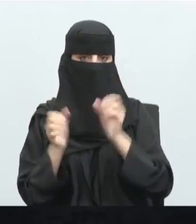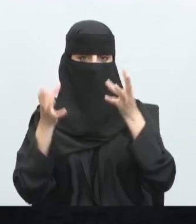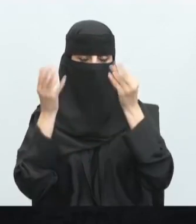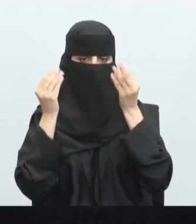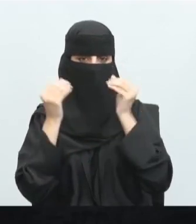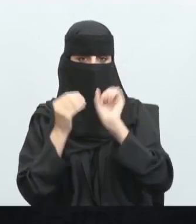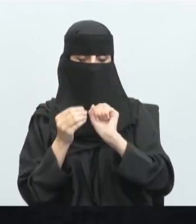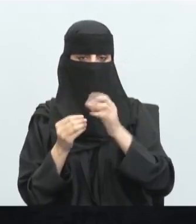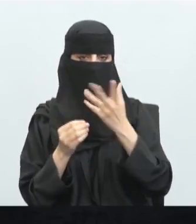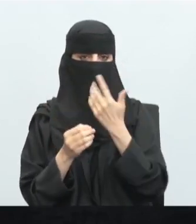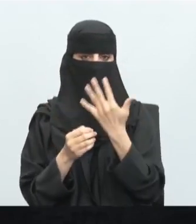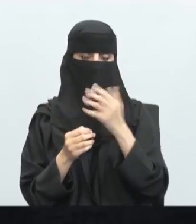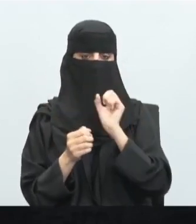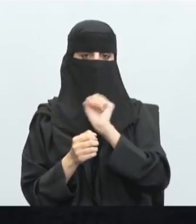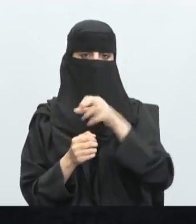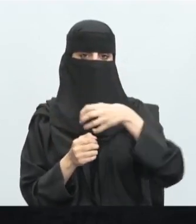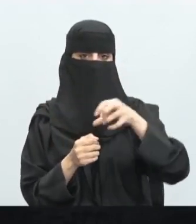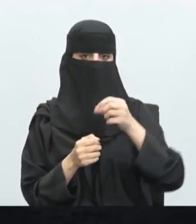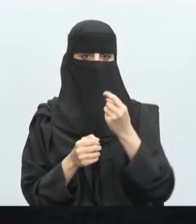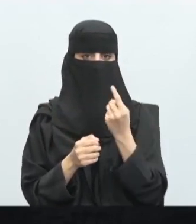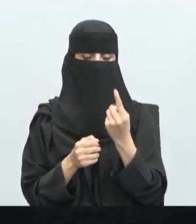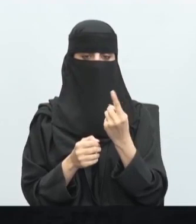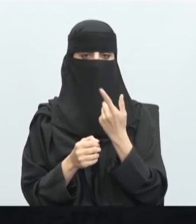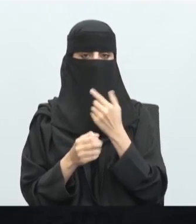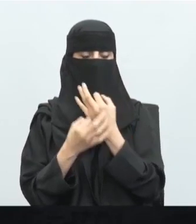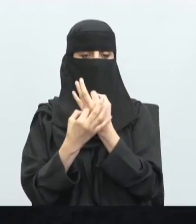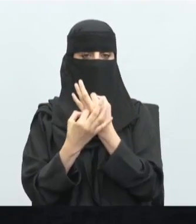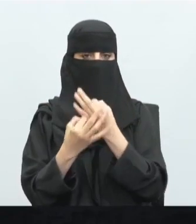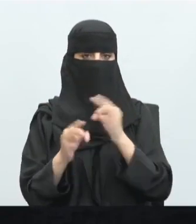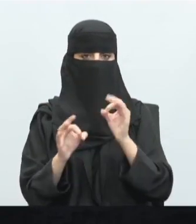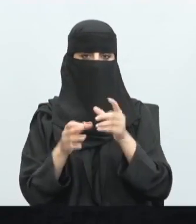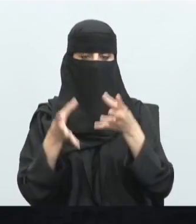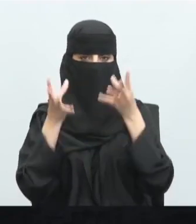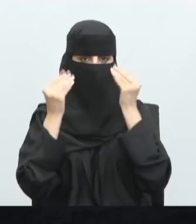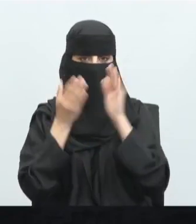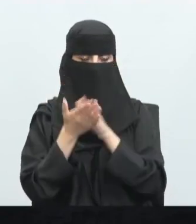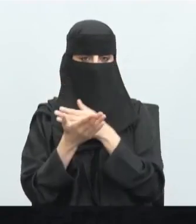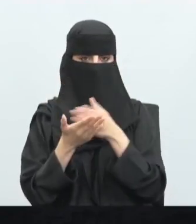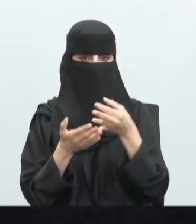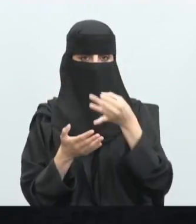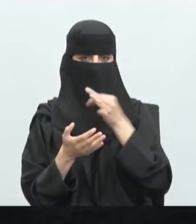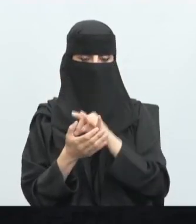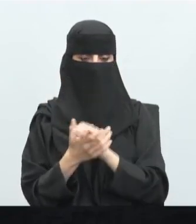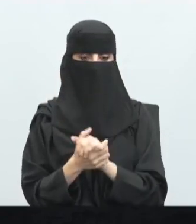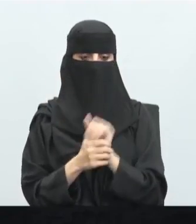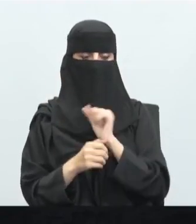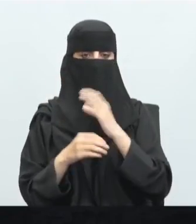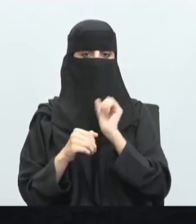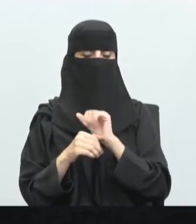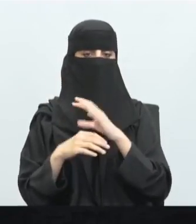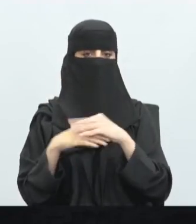الاولى ارجو ان تكونوا ان تكون شامله لما درسناه عن الوحده الاولى اخلاق